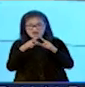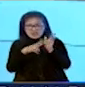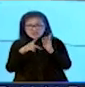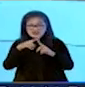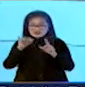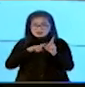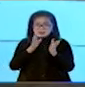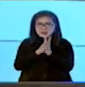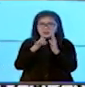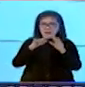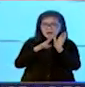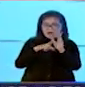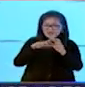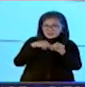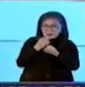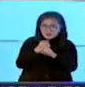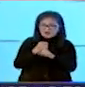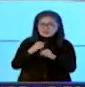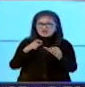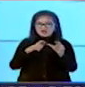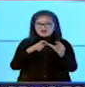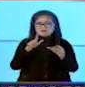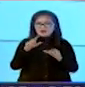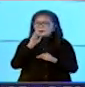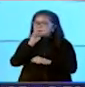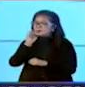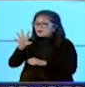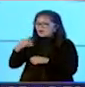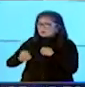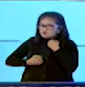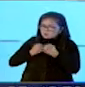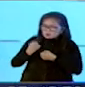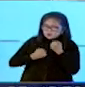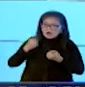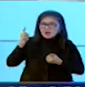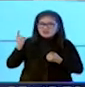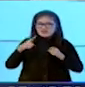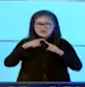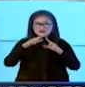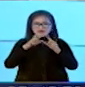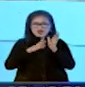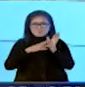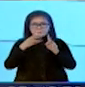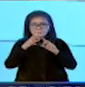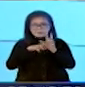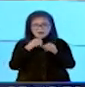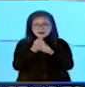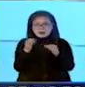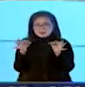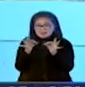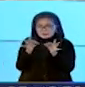SL dan rhn mengaku pulsa tambang di Papua dan Jember juga mengelabuhi PMI Jember semula